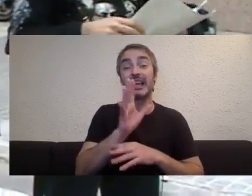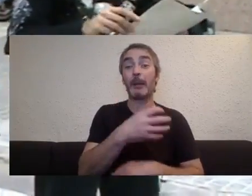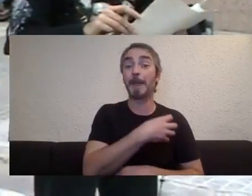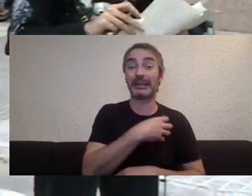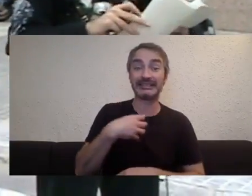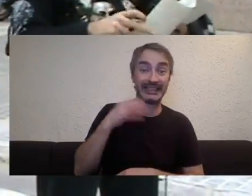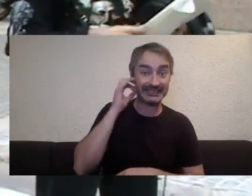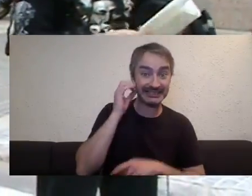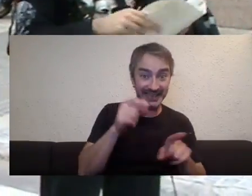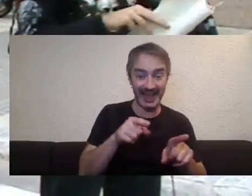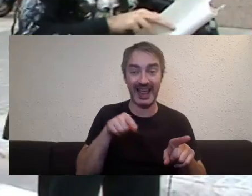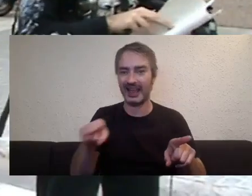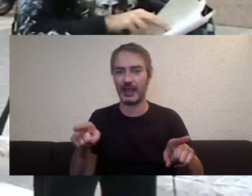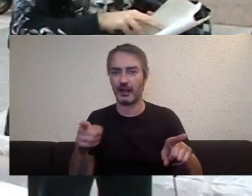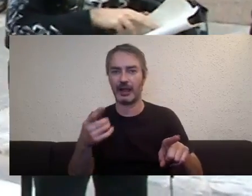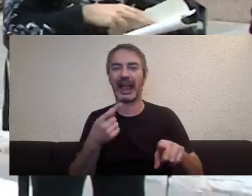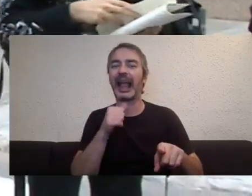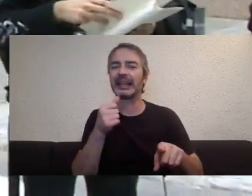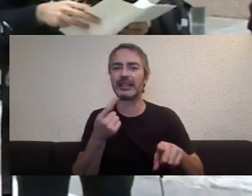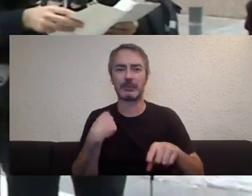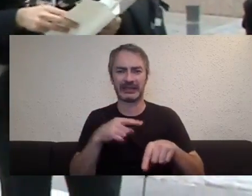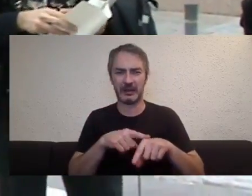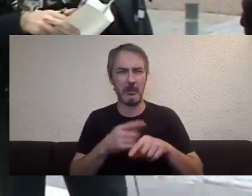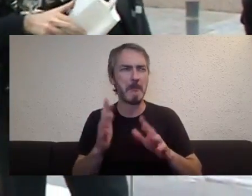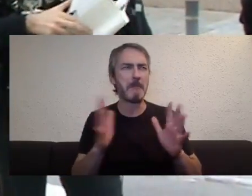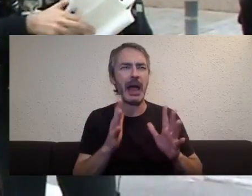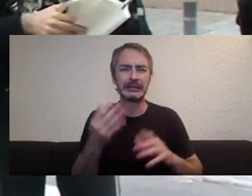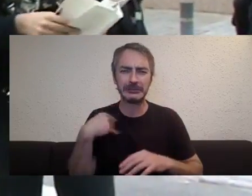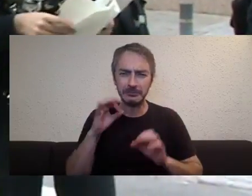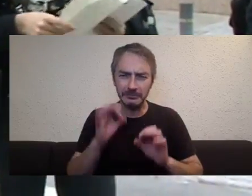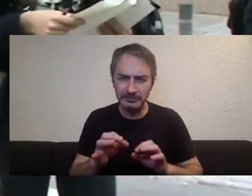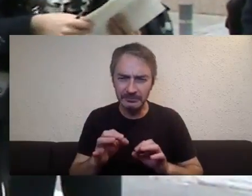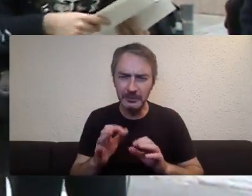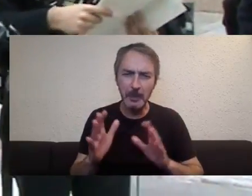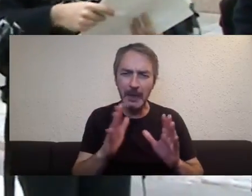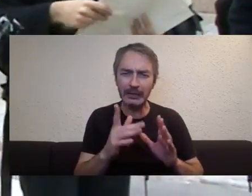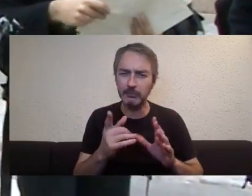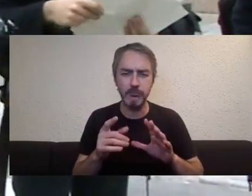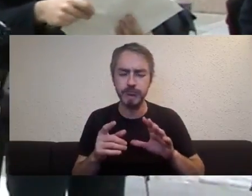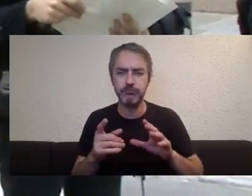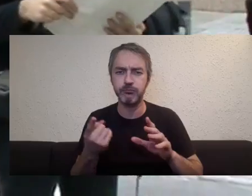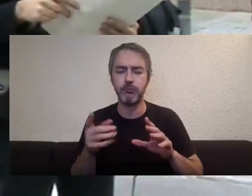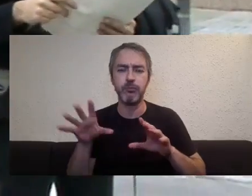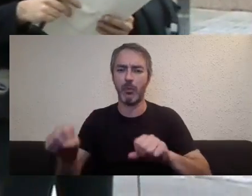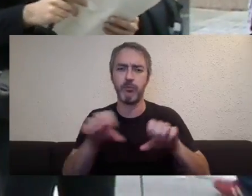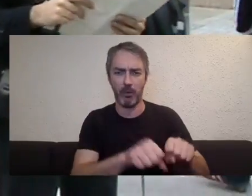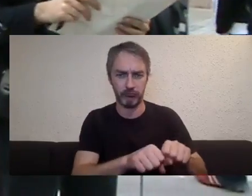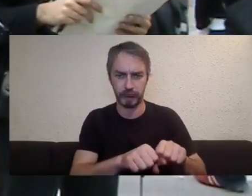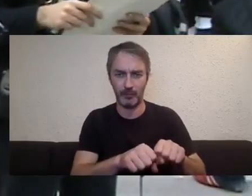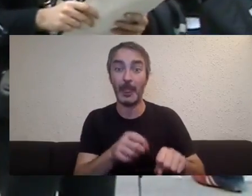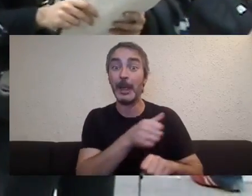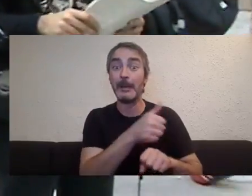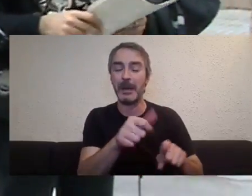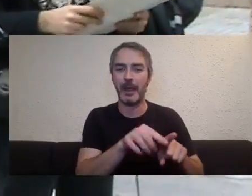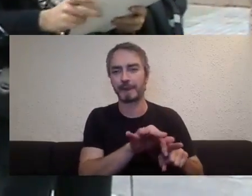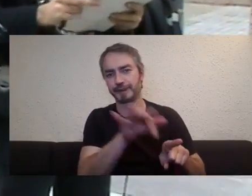ser gairebé paral·lela al Cine Princesa. I sí, això es va ocupar el mes de març, em sembla que el mateix mes de març... Sí, 15 dies